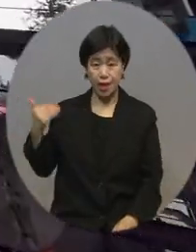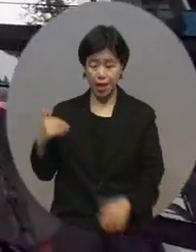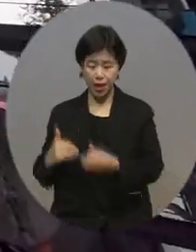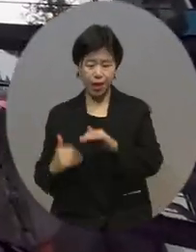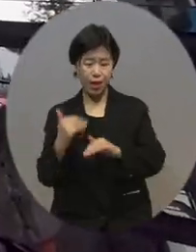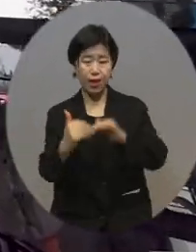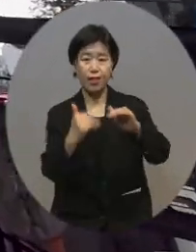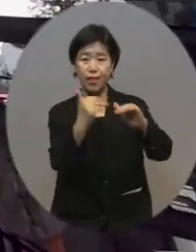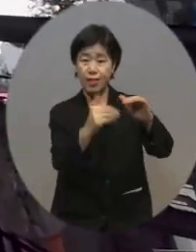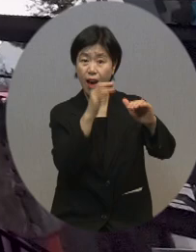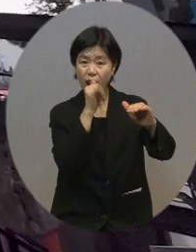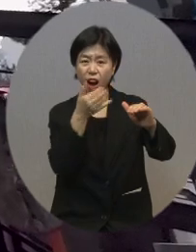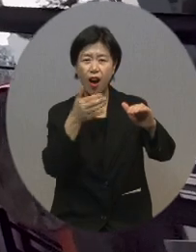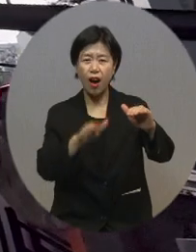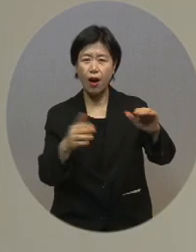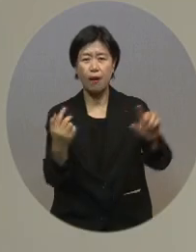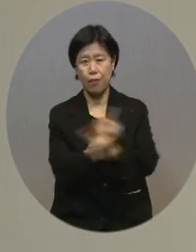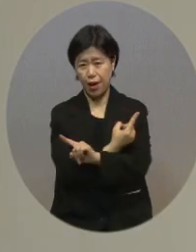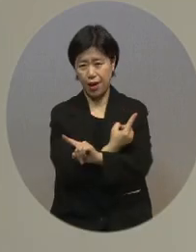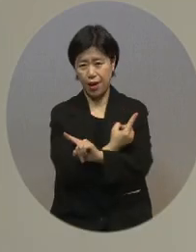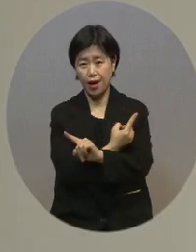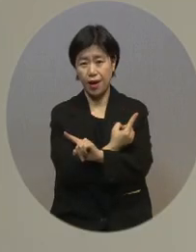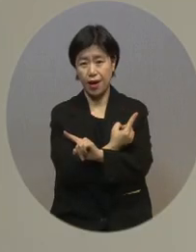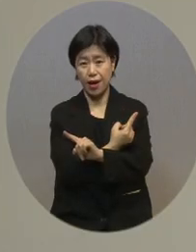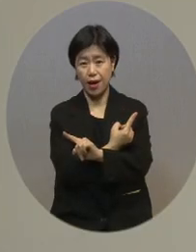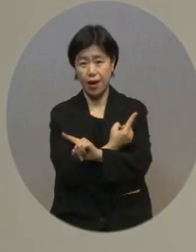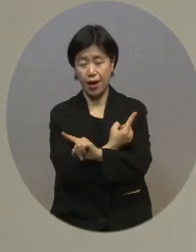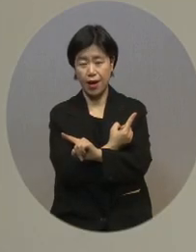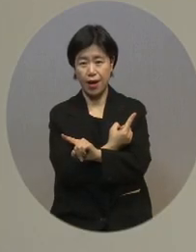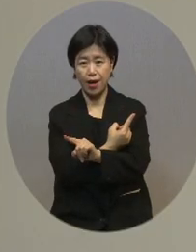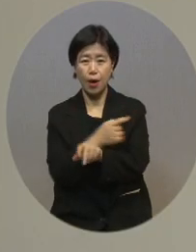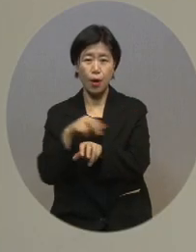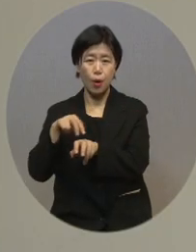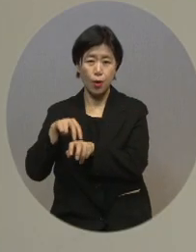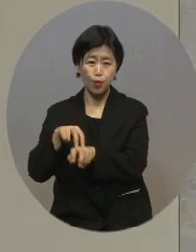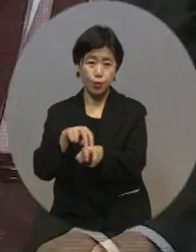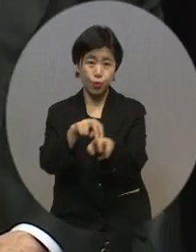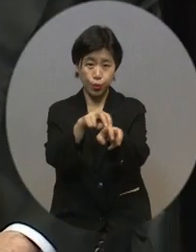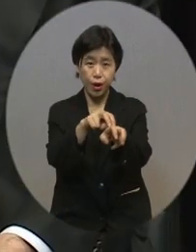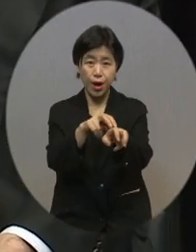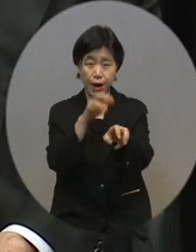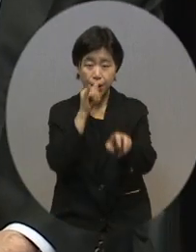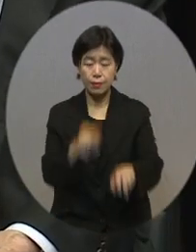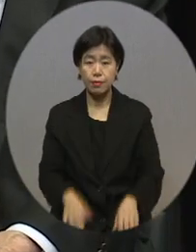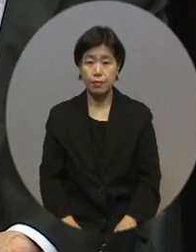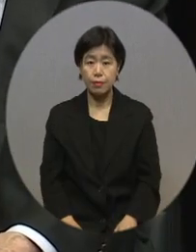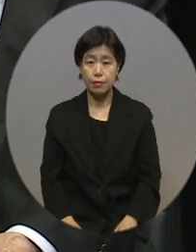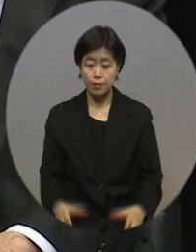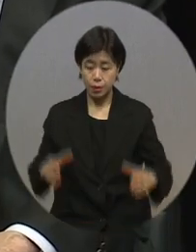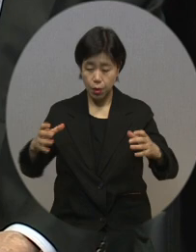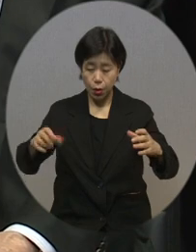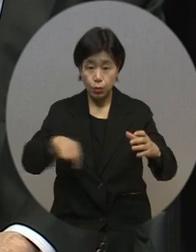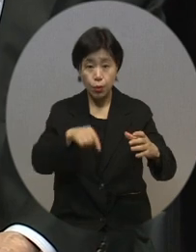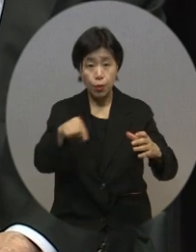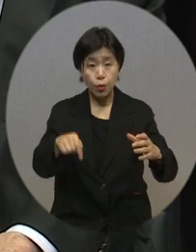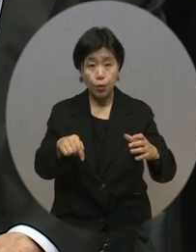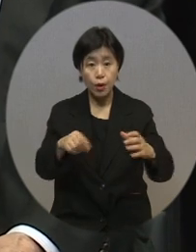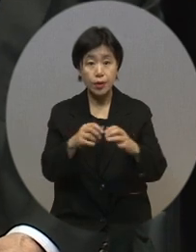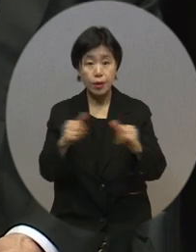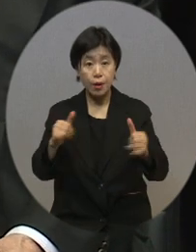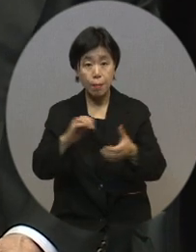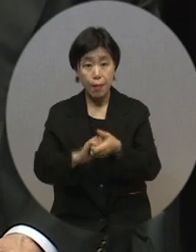올라갔었는데 그거를 이제 모노레일을 타고 쭉 이제 그 올라가는 거죠. 몇 인승입니까? 한꺼번에